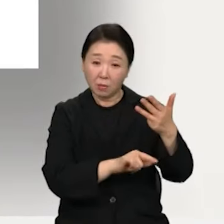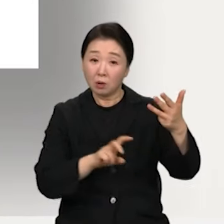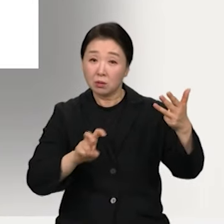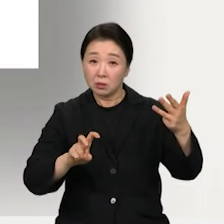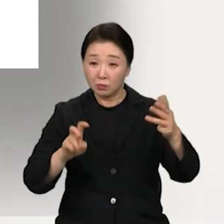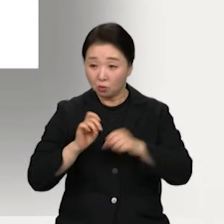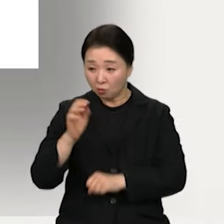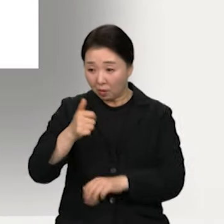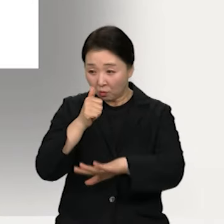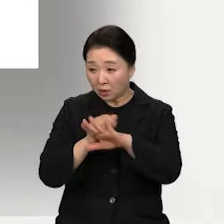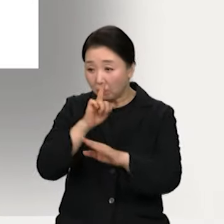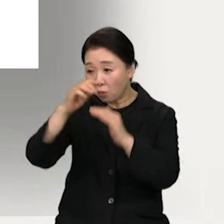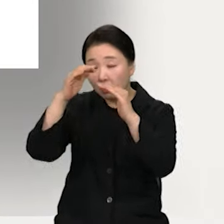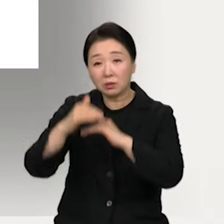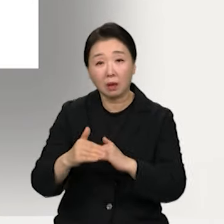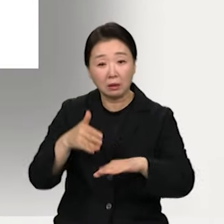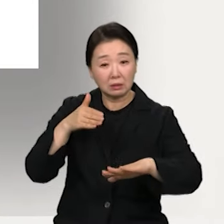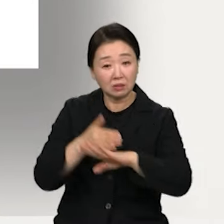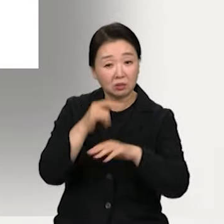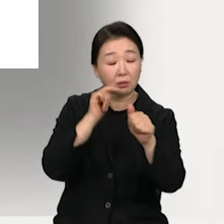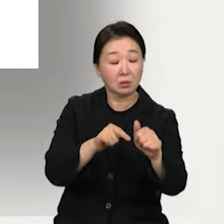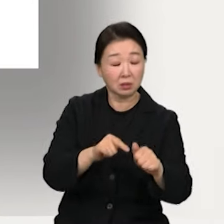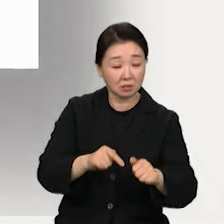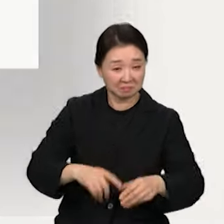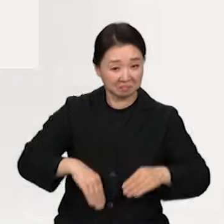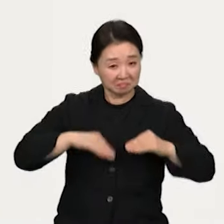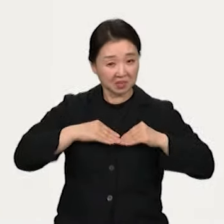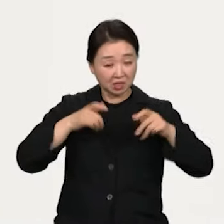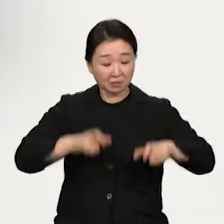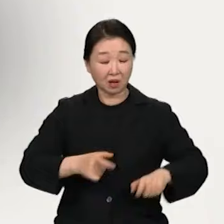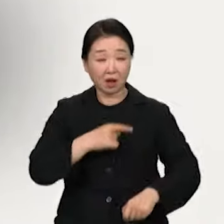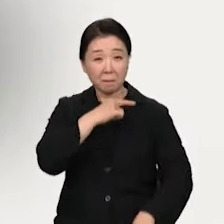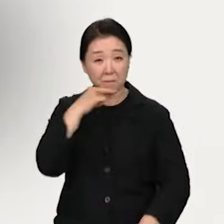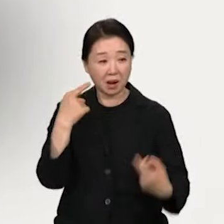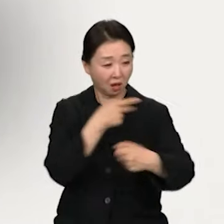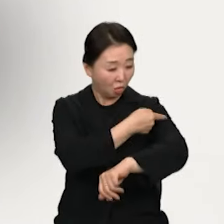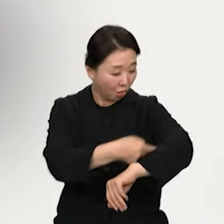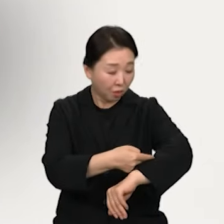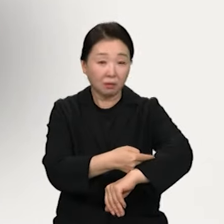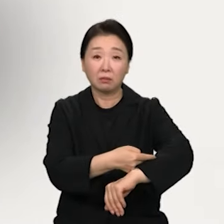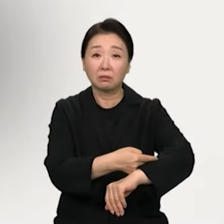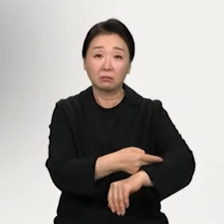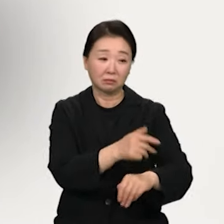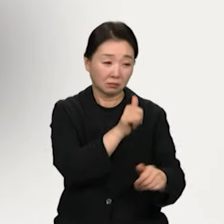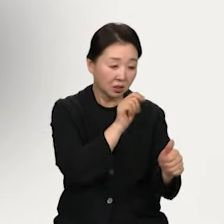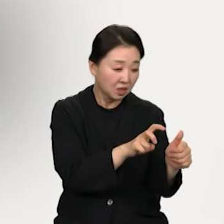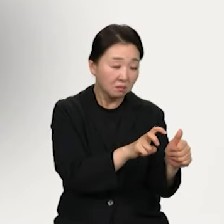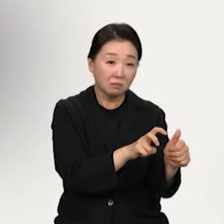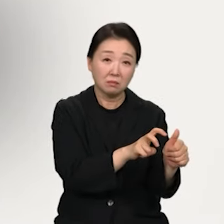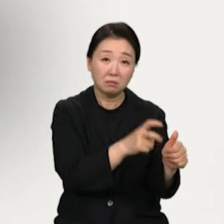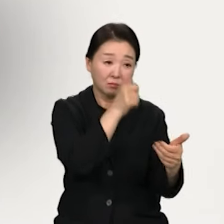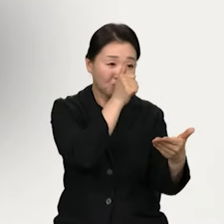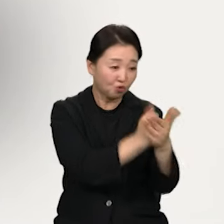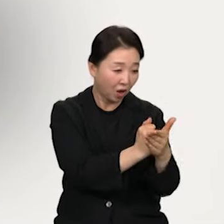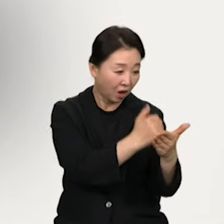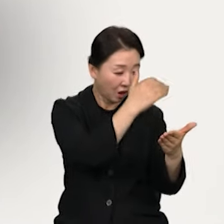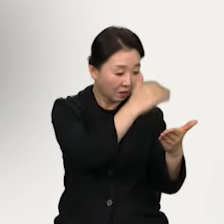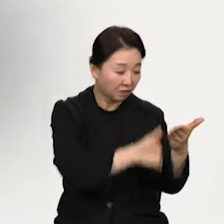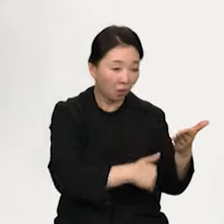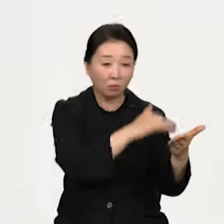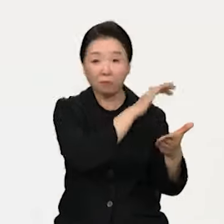국방부 최종 보고서엔 늦은 지시나 가슴 장화, 빨간 추리닝 등 임 전 사단장의 혐의를 가리키는 표현이 전부